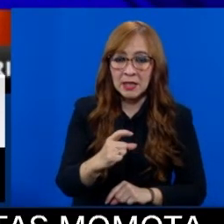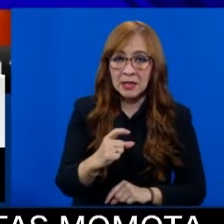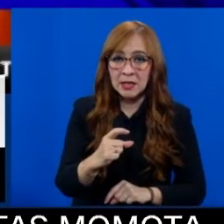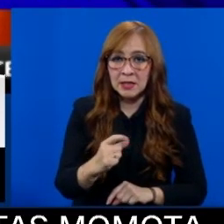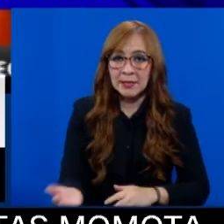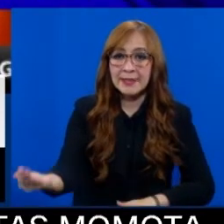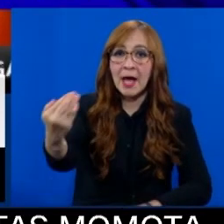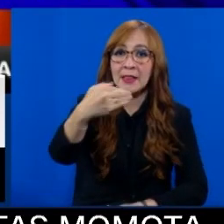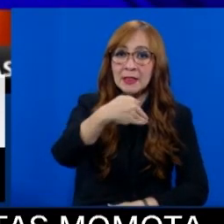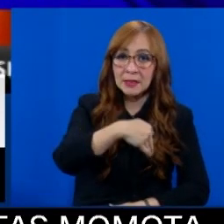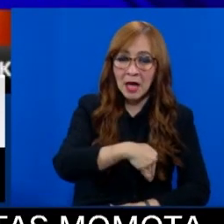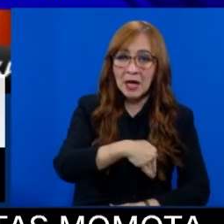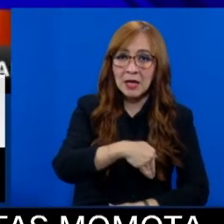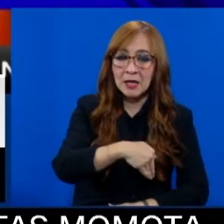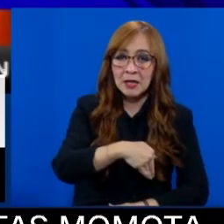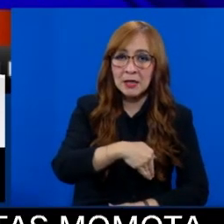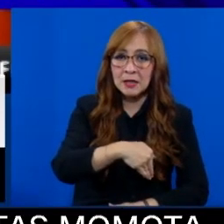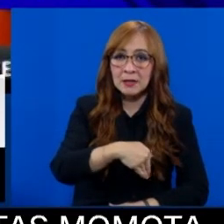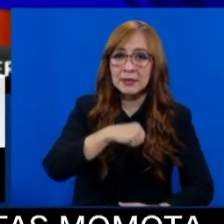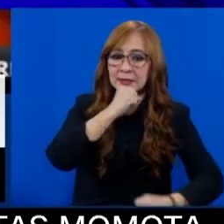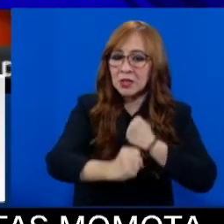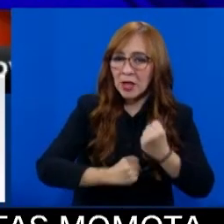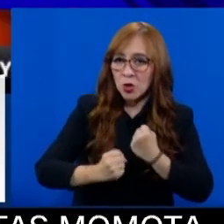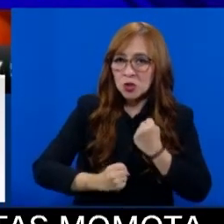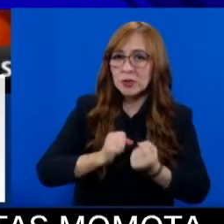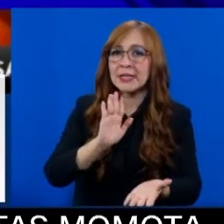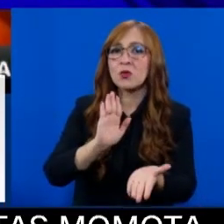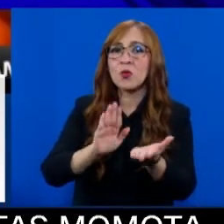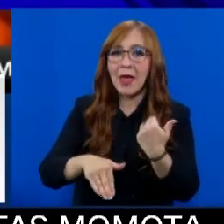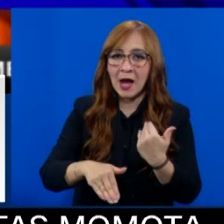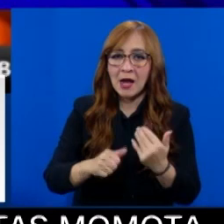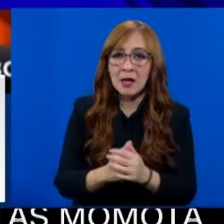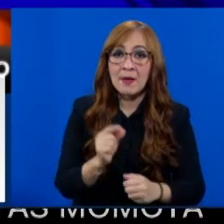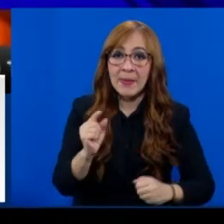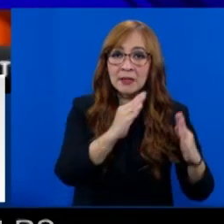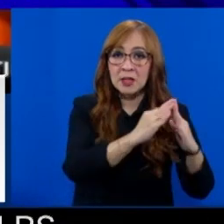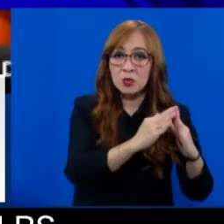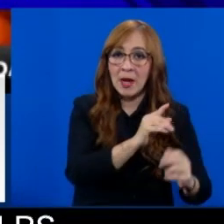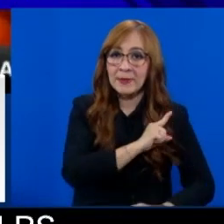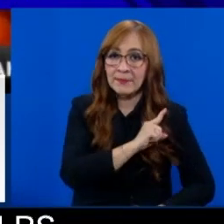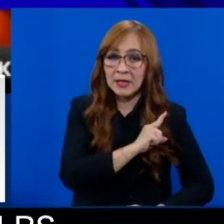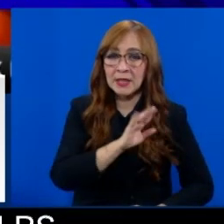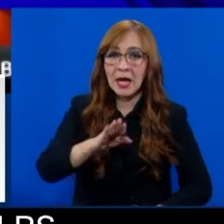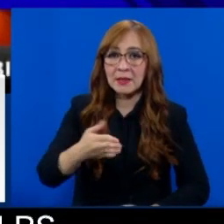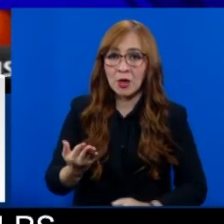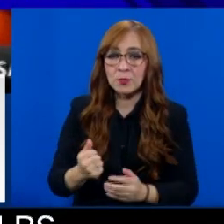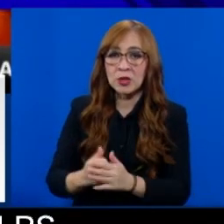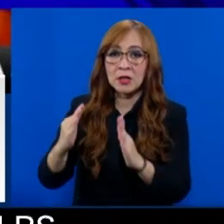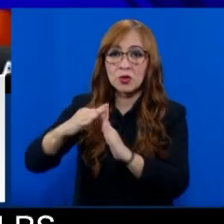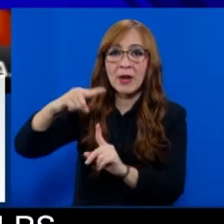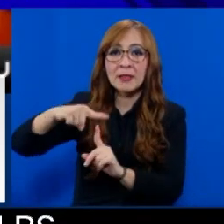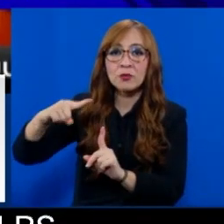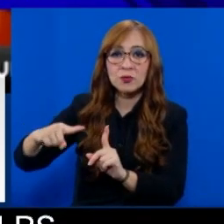hadir mengikuti reka adegan rekonstruksi di dua tempat, baik di rumah pribadinya di Jalan Saguling dan juga di rumah